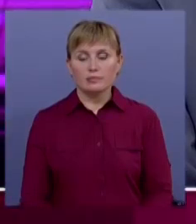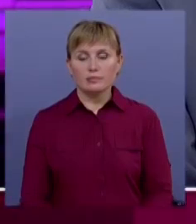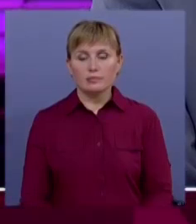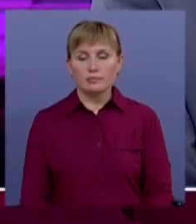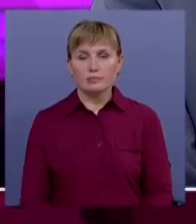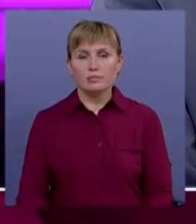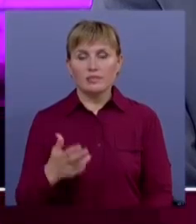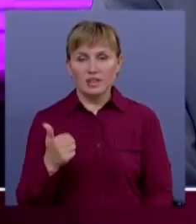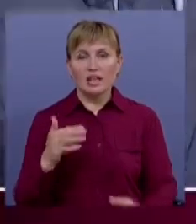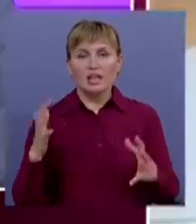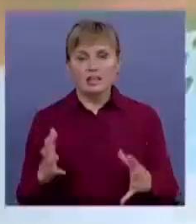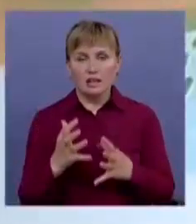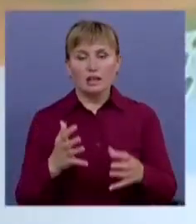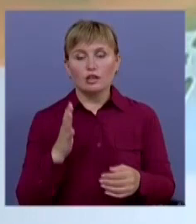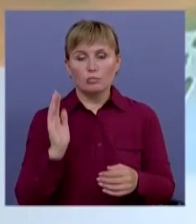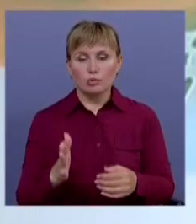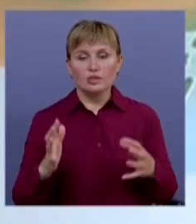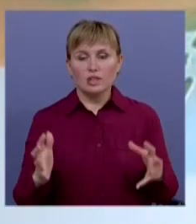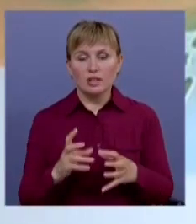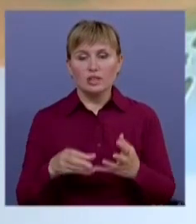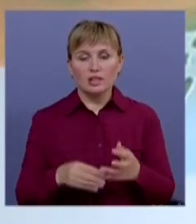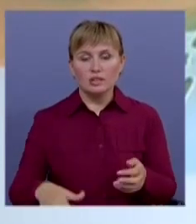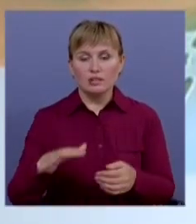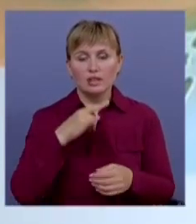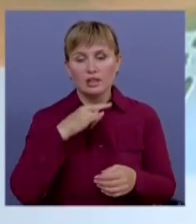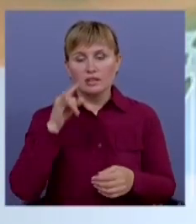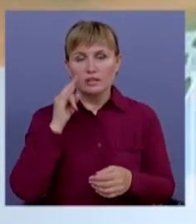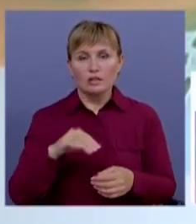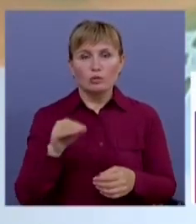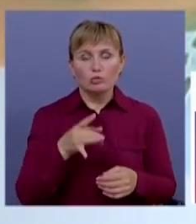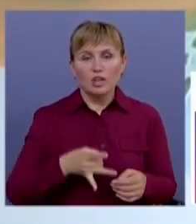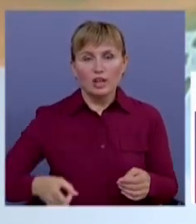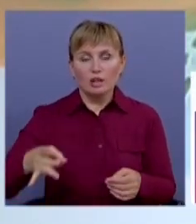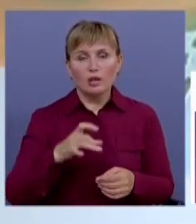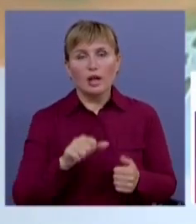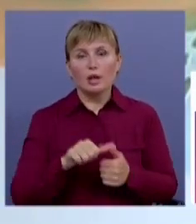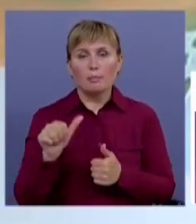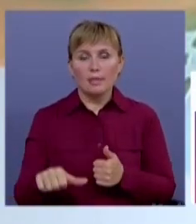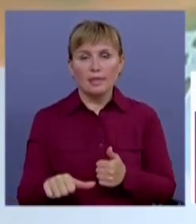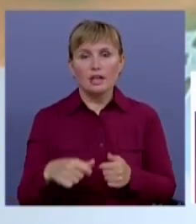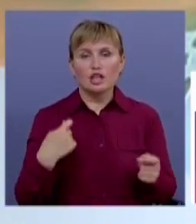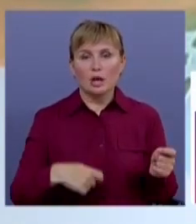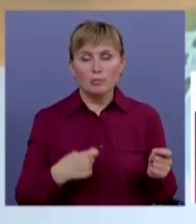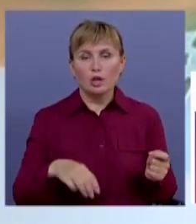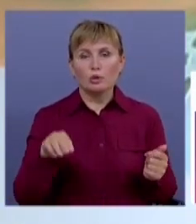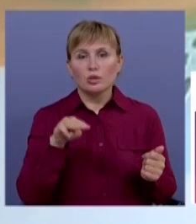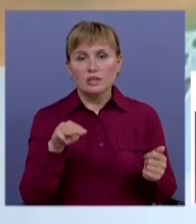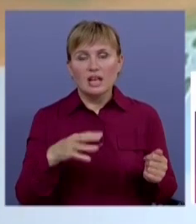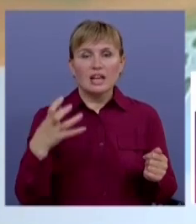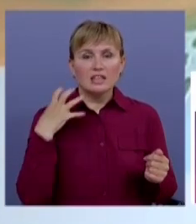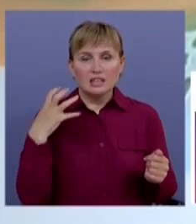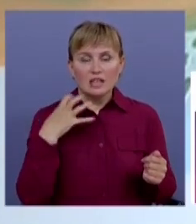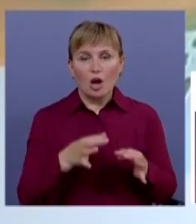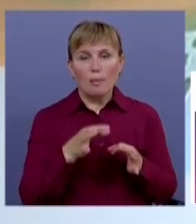даже раз все таки будет сохраняться на территории казахстана в южных регионах а именно джамбульская туркестанская козла